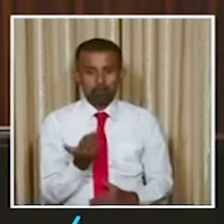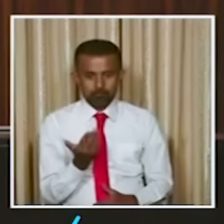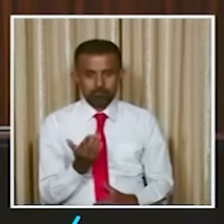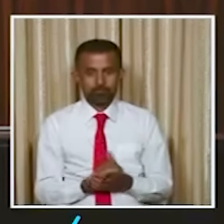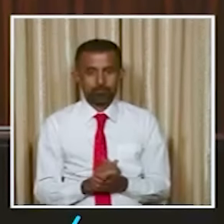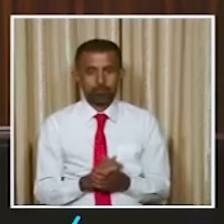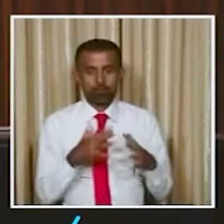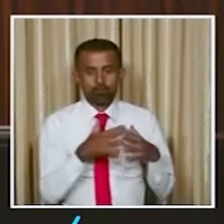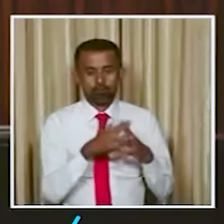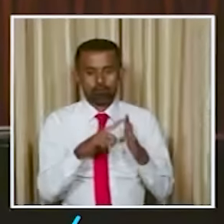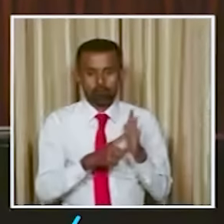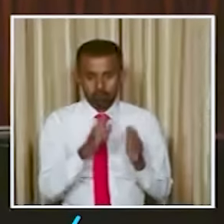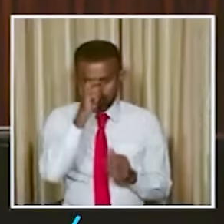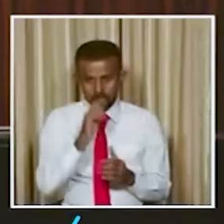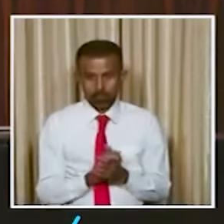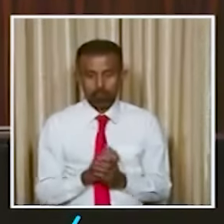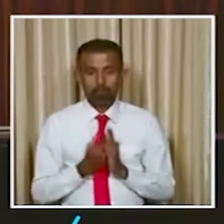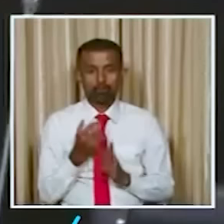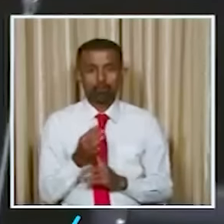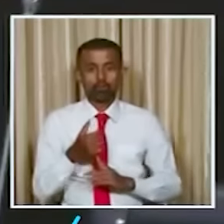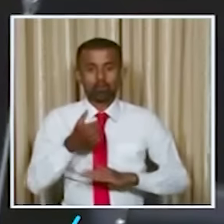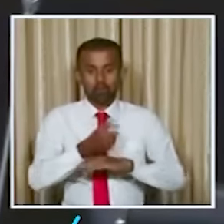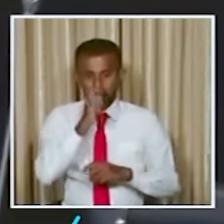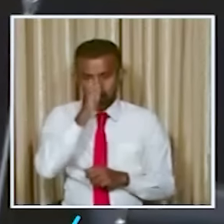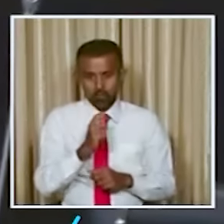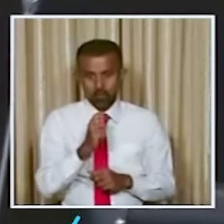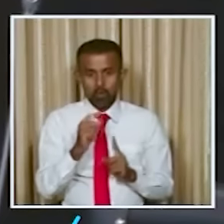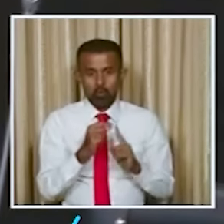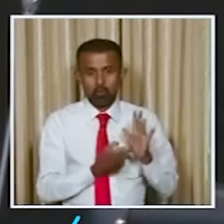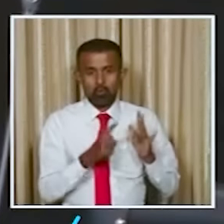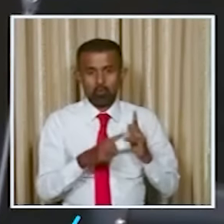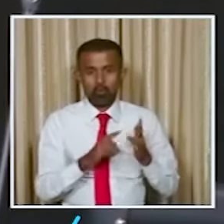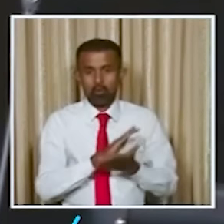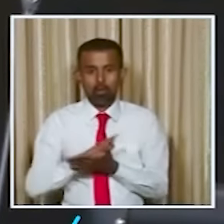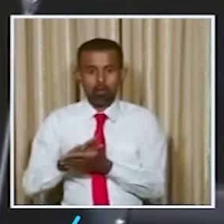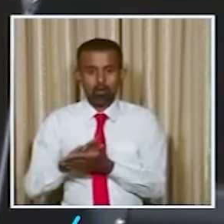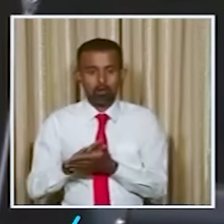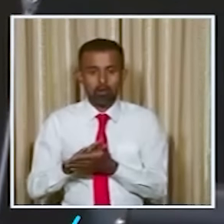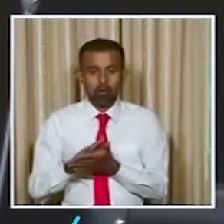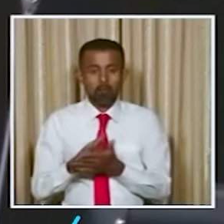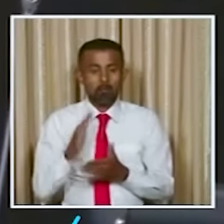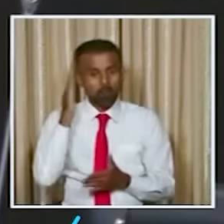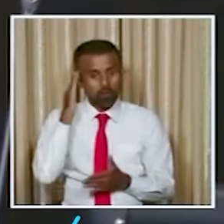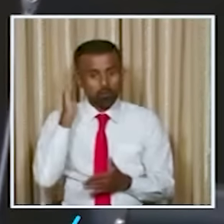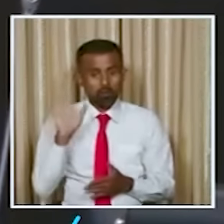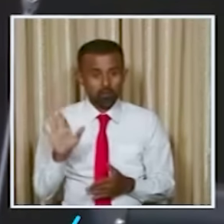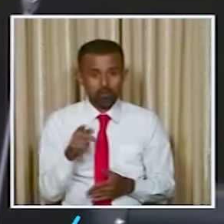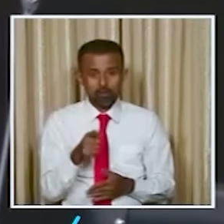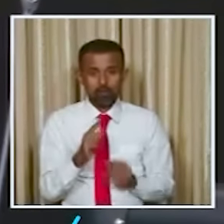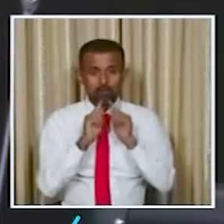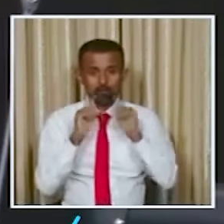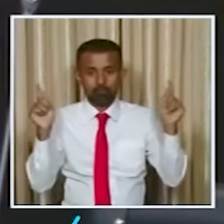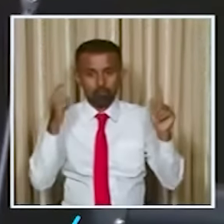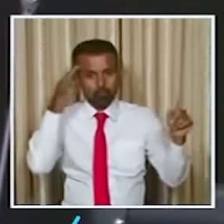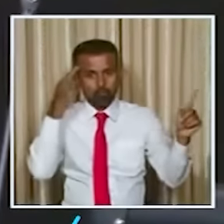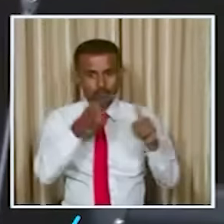ඔව් විජේදාස රාජපක්ෂ ඇමතුමා. ගරු සභාපතිතුමනි, ගරු ආචාර්ය හරිණි අමරසූරිය මැතිණියගේ ප්‍රකාශය